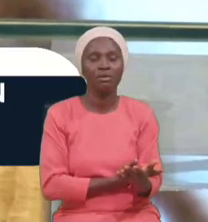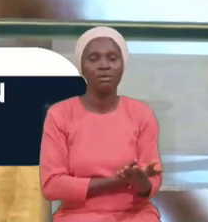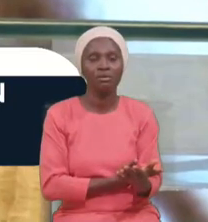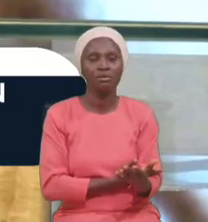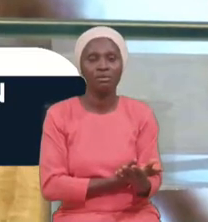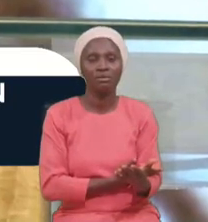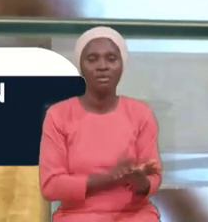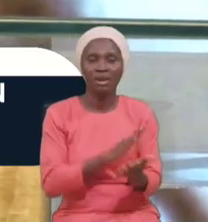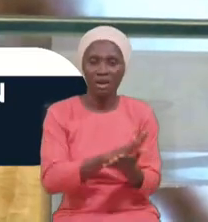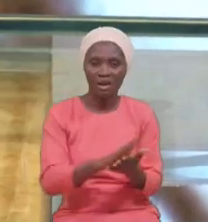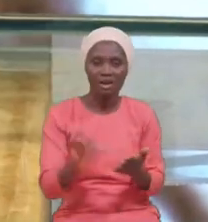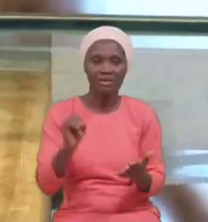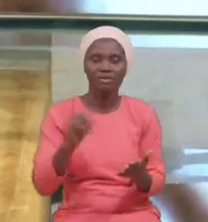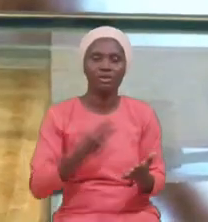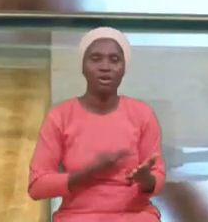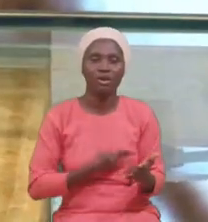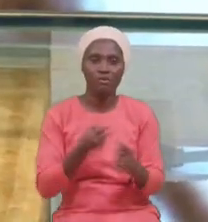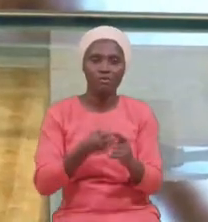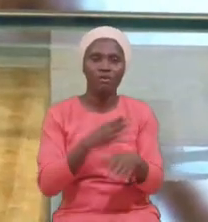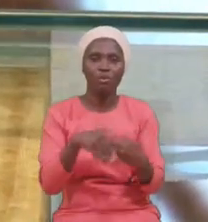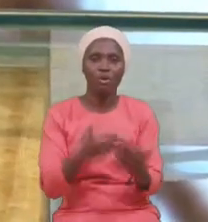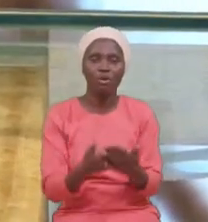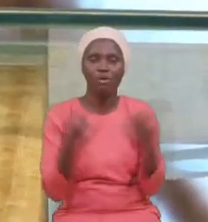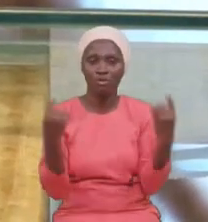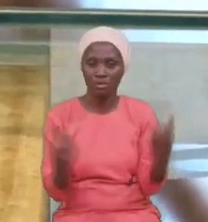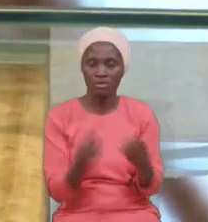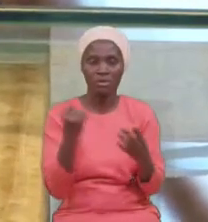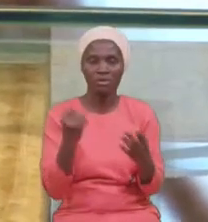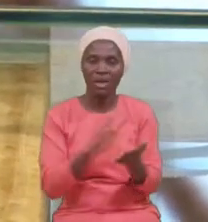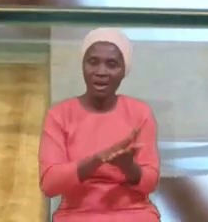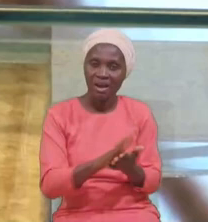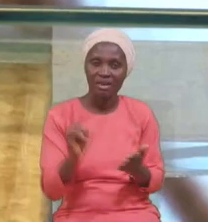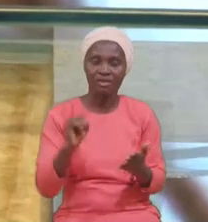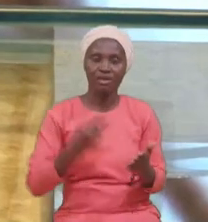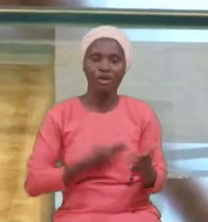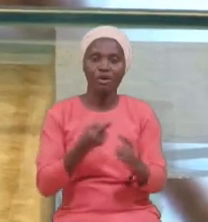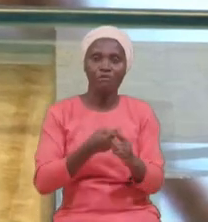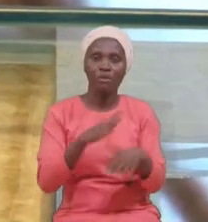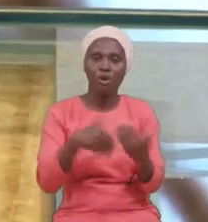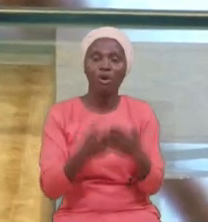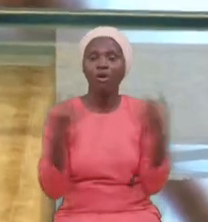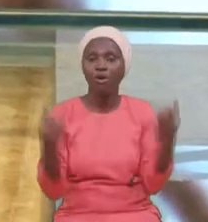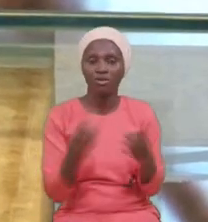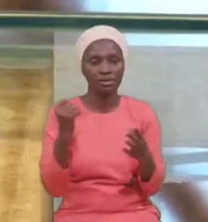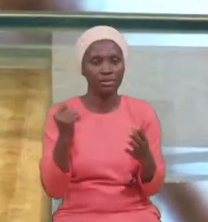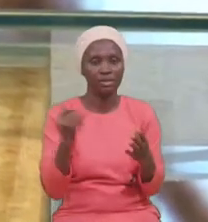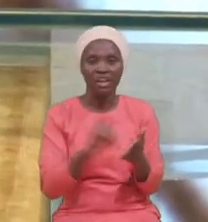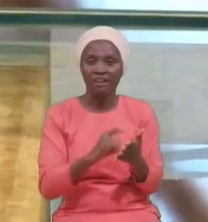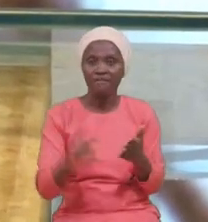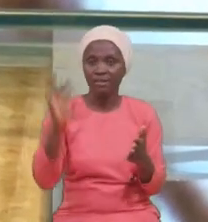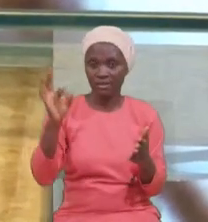Dites-moi ce qu'il va vous faire. Nous purifie de tout péché. Nous purifie de tout péché. Verset